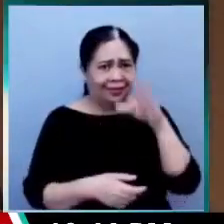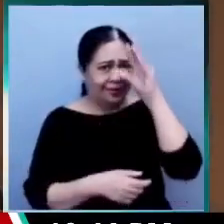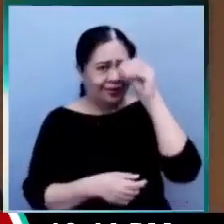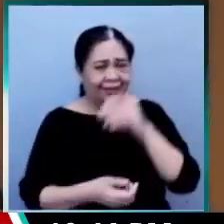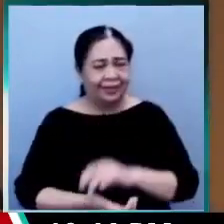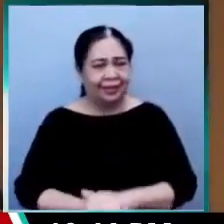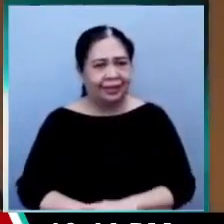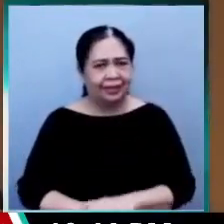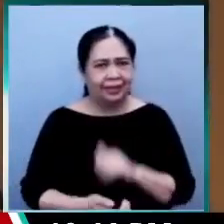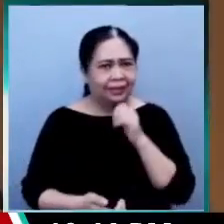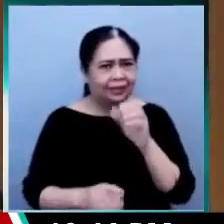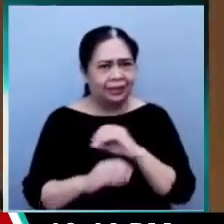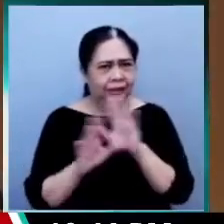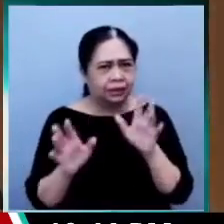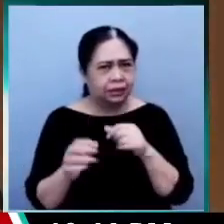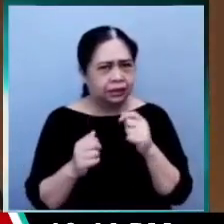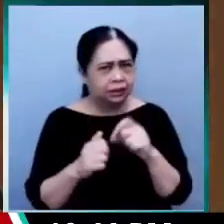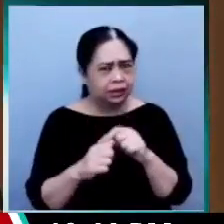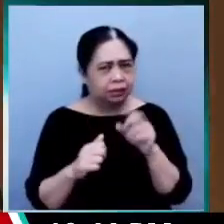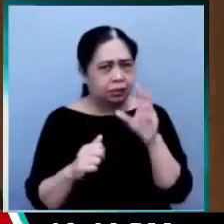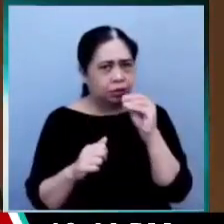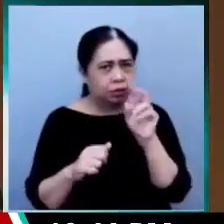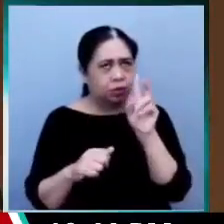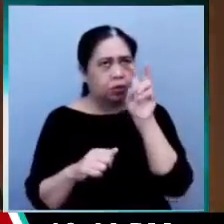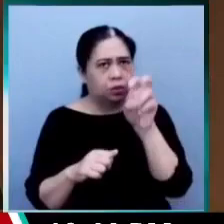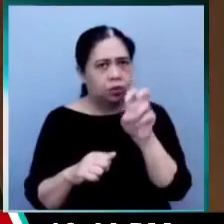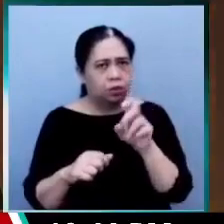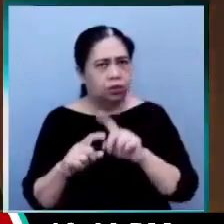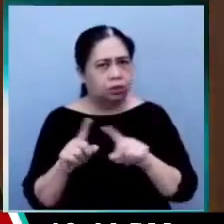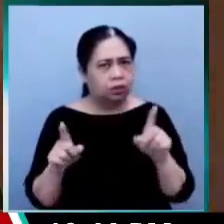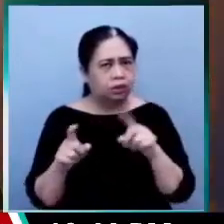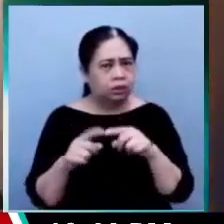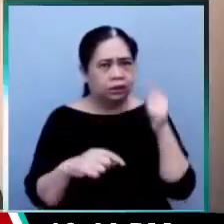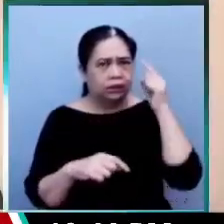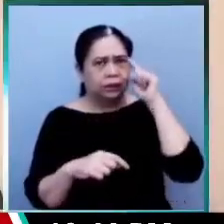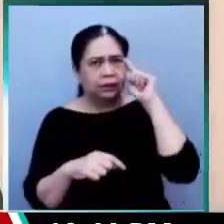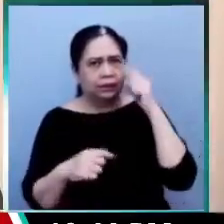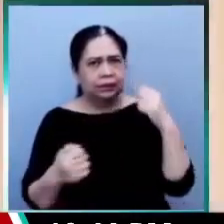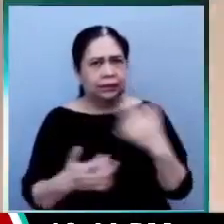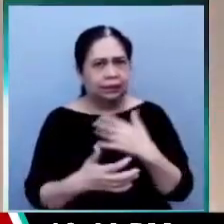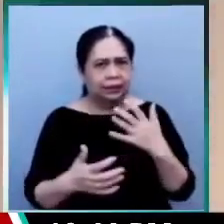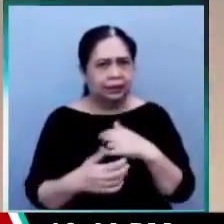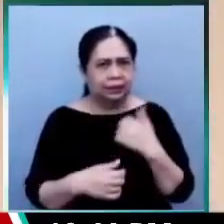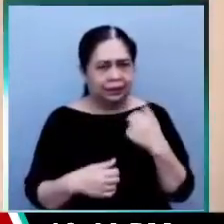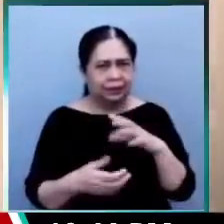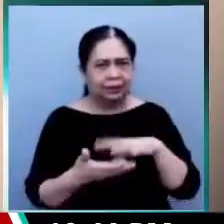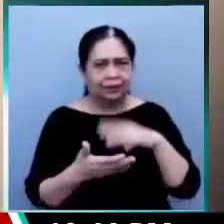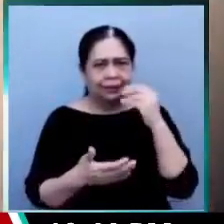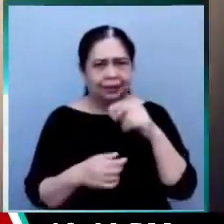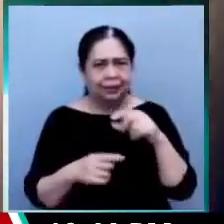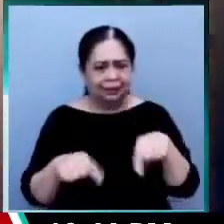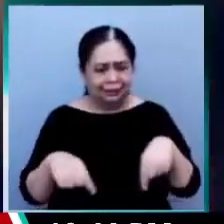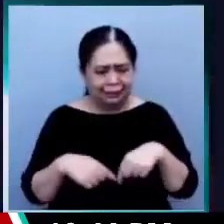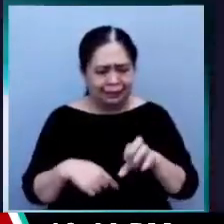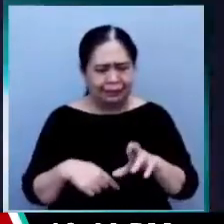kung nasaktan ng lalaki pero iba na raw ang iniisip niya kapag nakakakita ng inidoro.